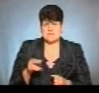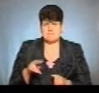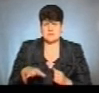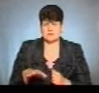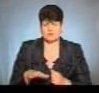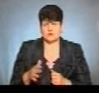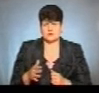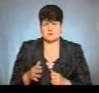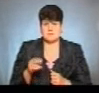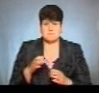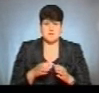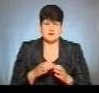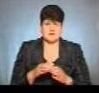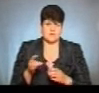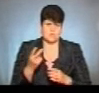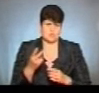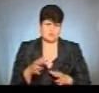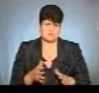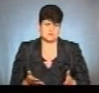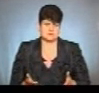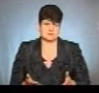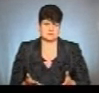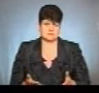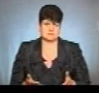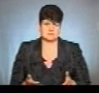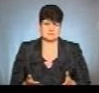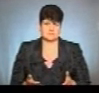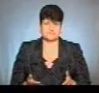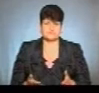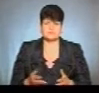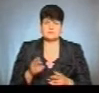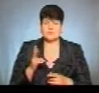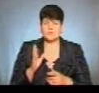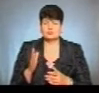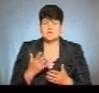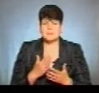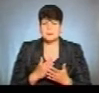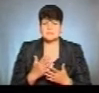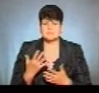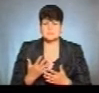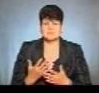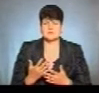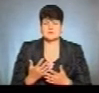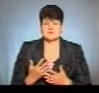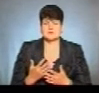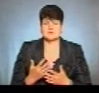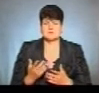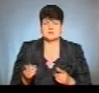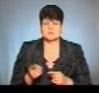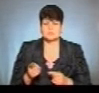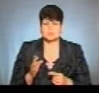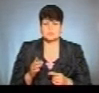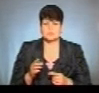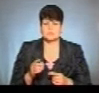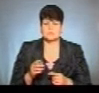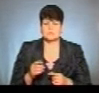там партія регіонів на другому місці? То хто від нас буде мати п'ятірку, якщо б лише Тернопільщина була